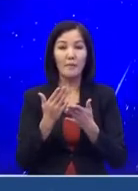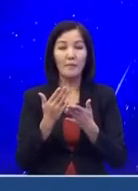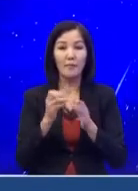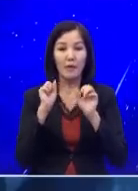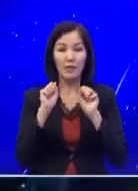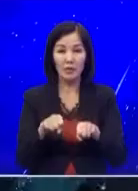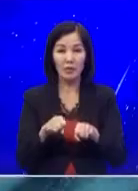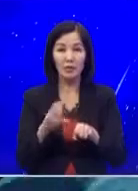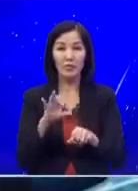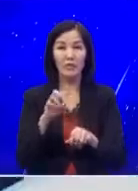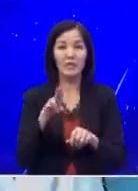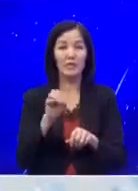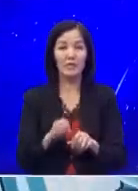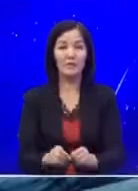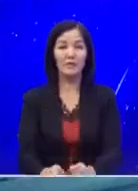доступной среде.